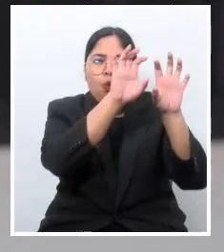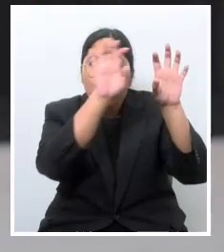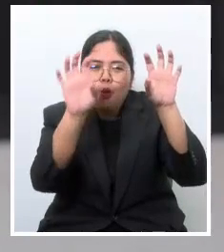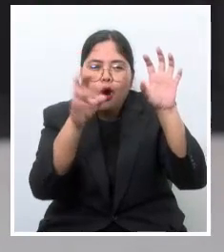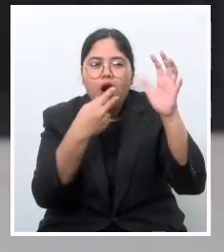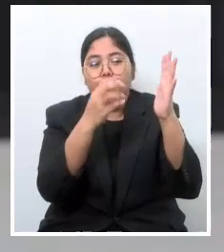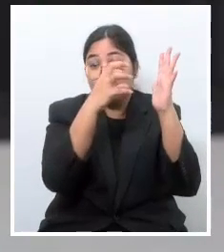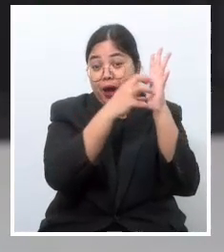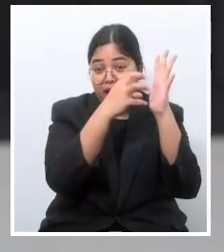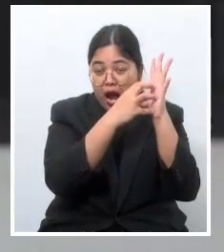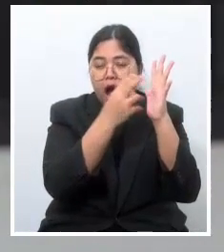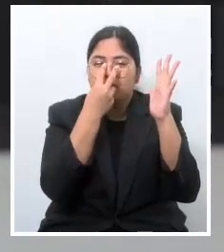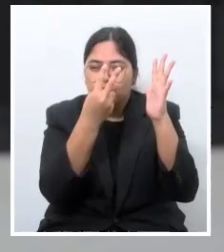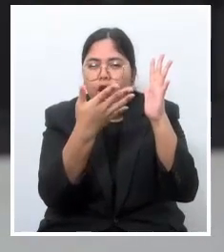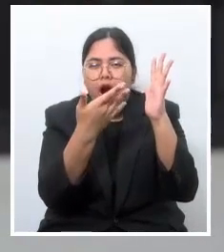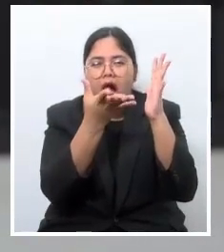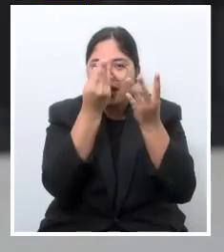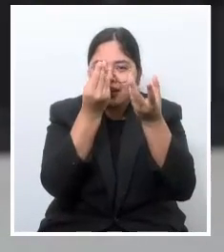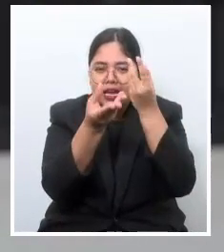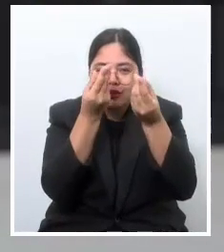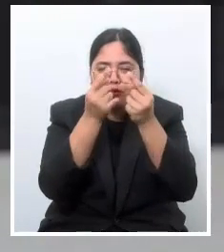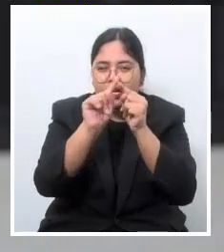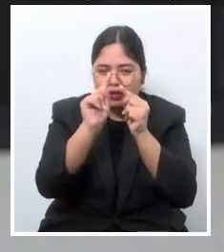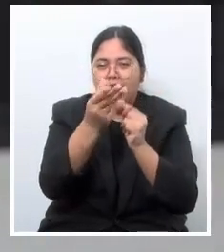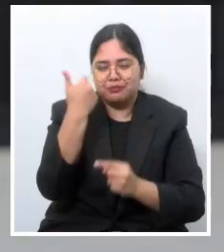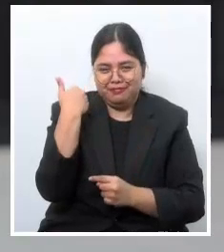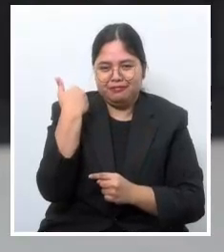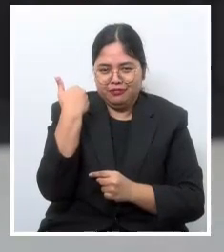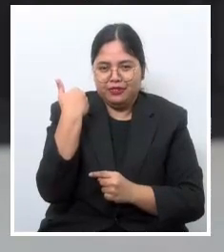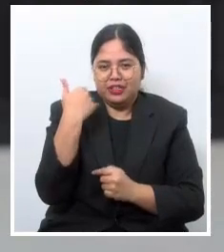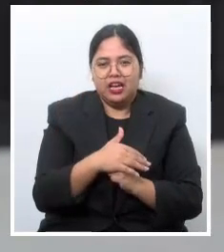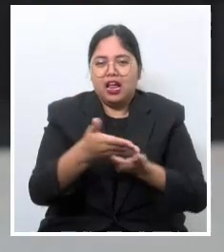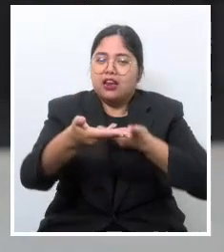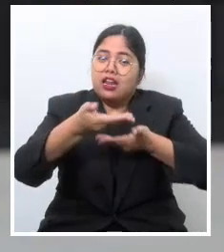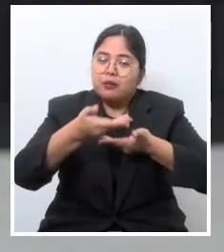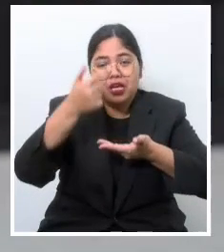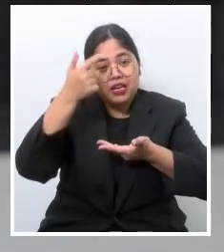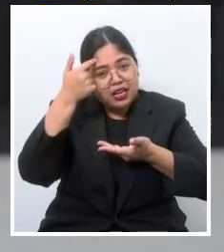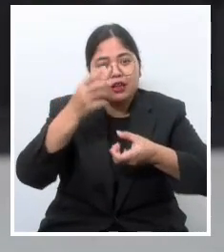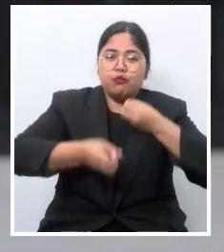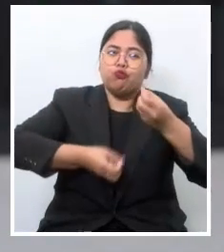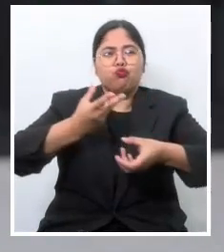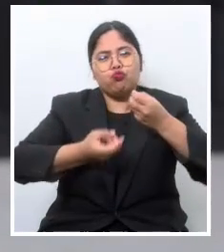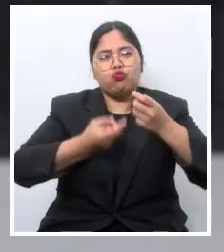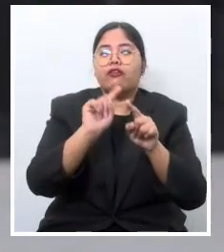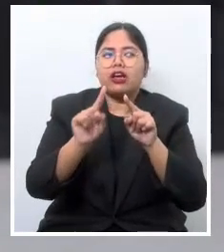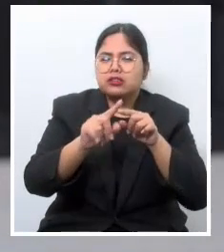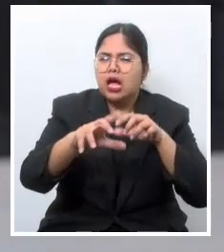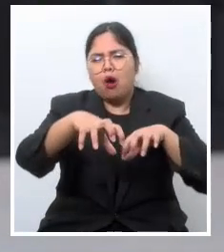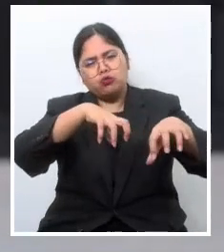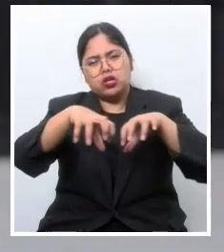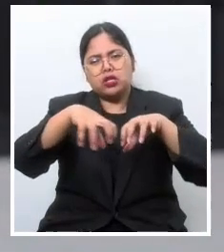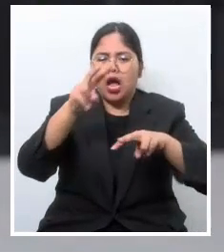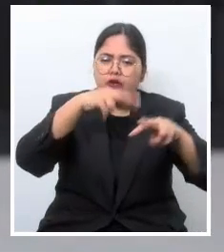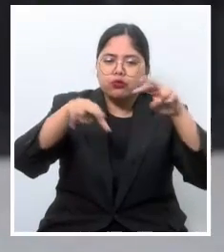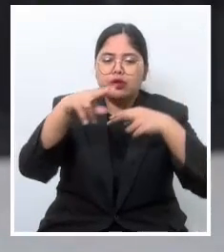กลางที่ได้ให้ได้เรียนรู้นะคะอ่าได้แลกเปลี่ยนความคิดเห็นทัศนคติในด้านการบริหารโรง